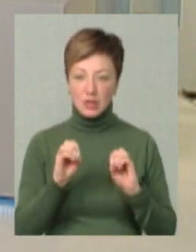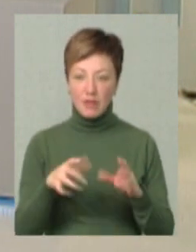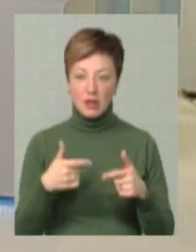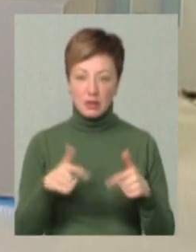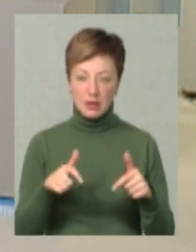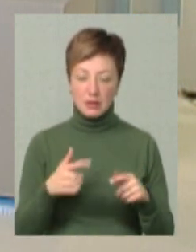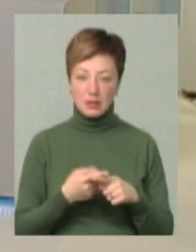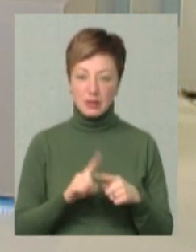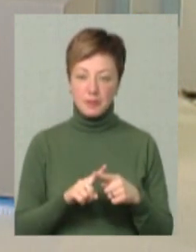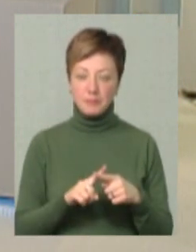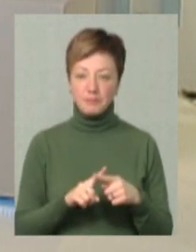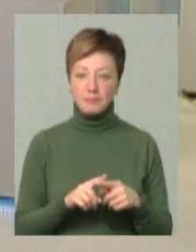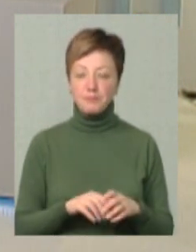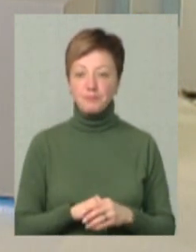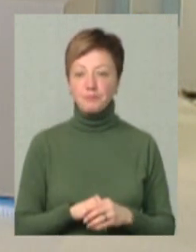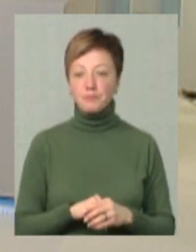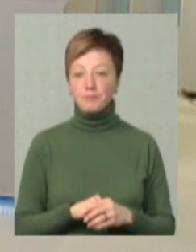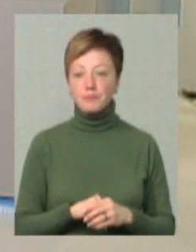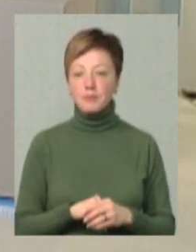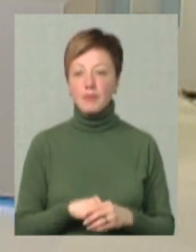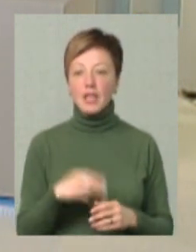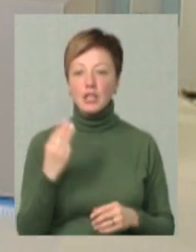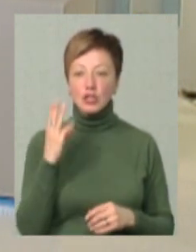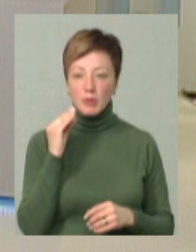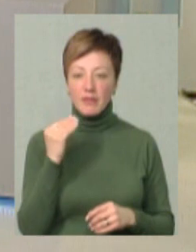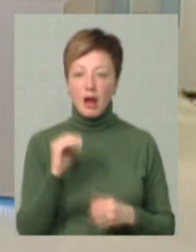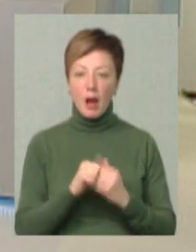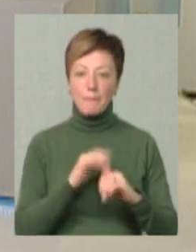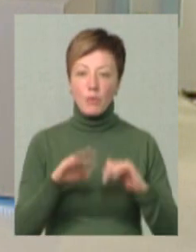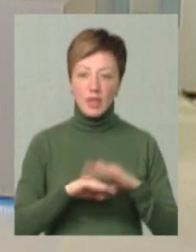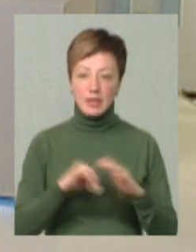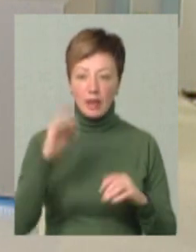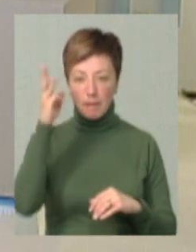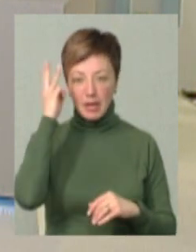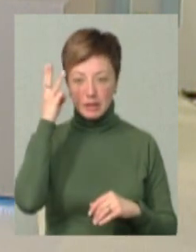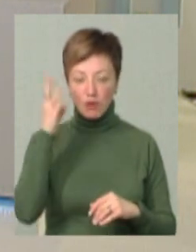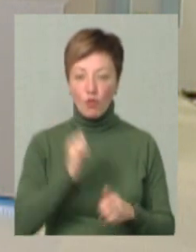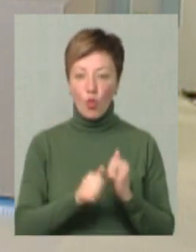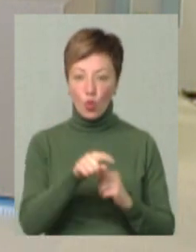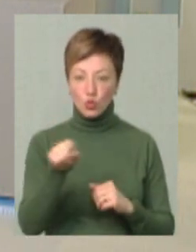здавати міждисциплінарний тест. Шепетівка, Кемниць, Подільський, Хмельницький.